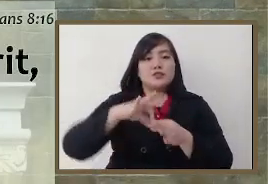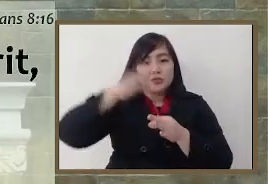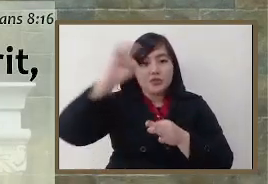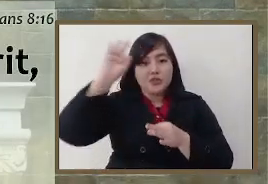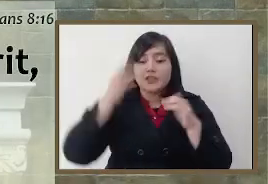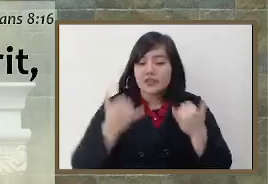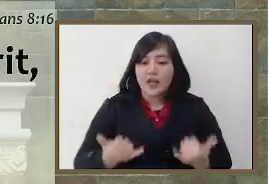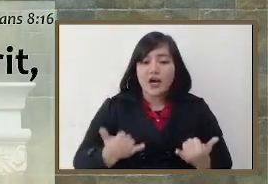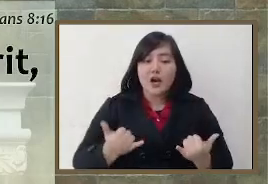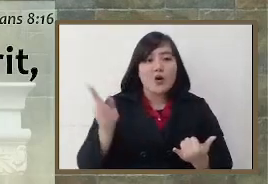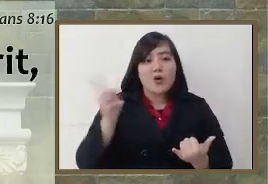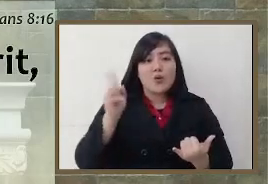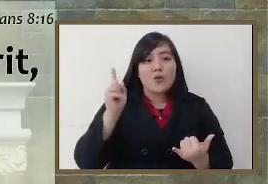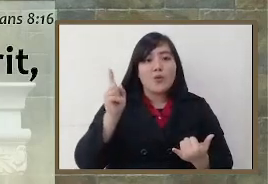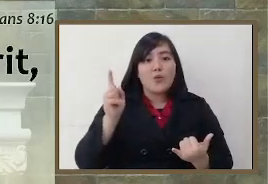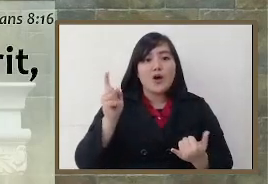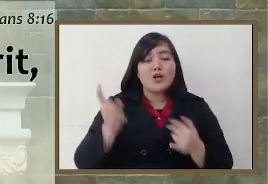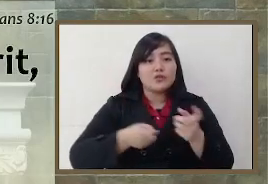DNA deity.